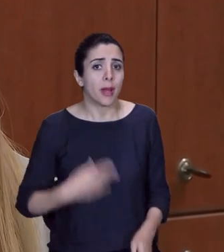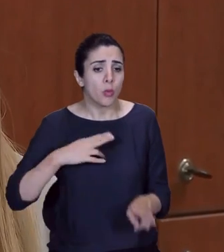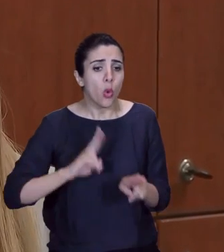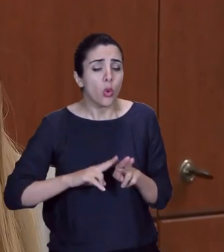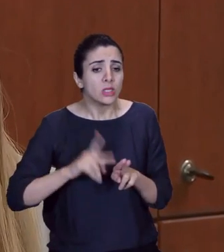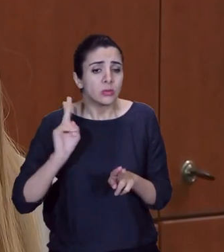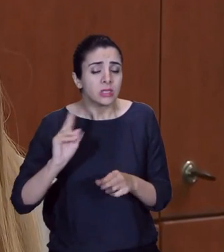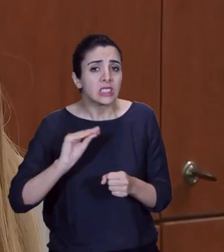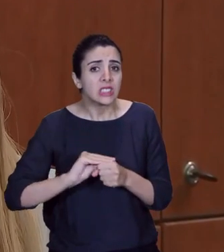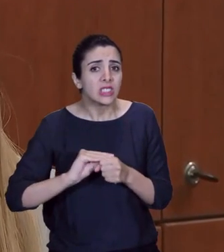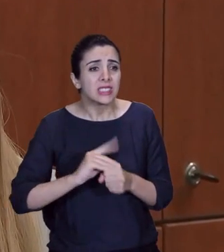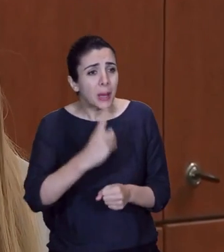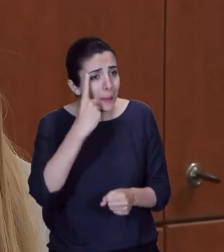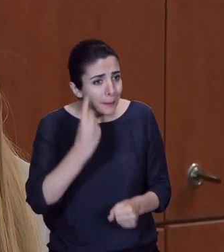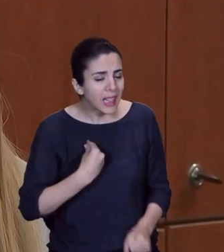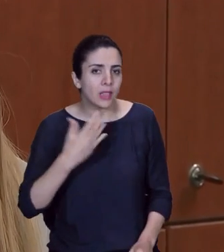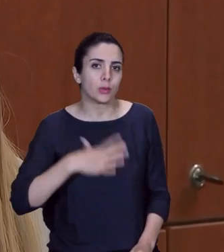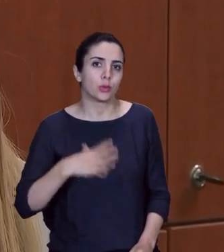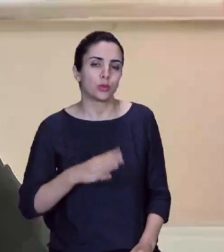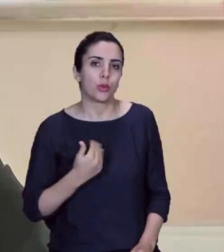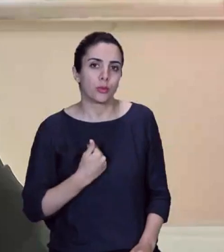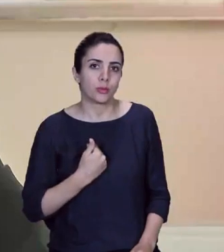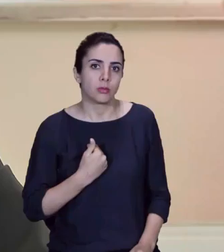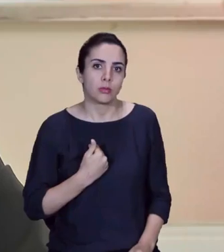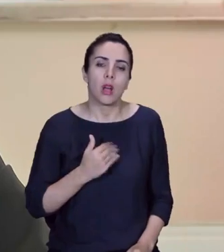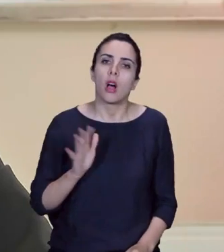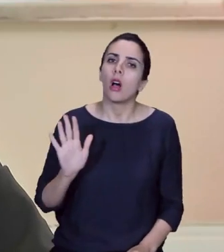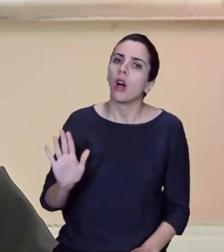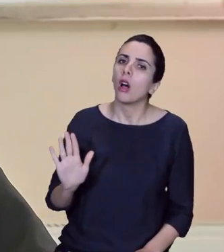Kuzenim hakkında sizden bilgi almak istiyorum. Ya...